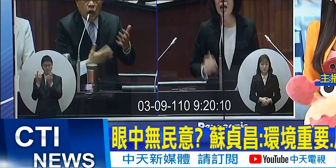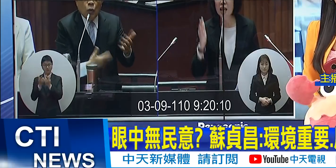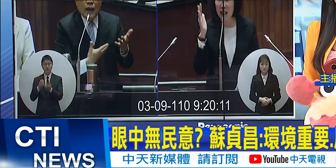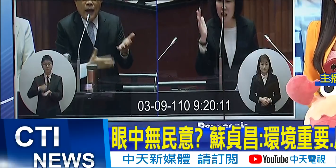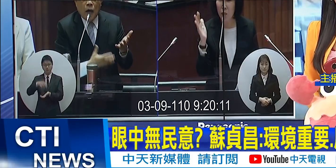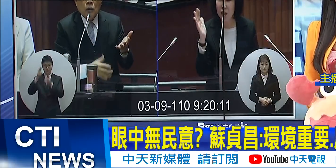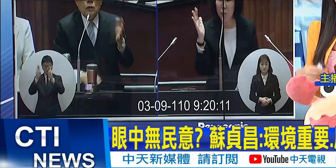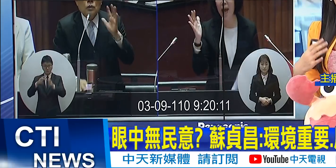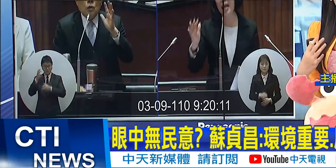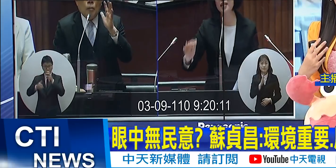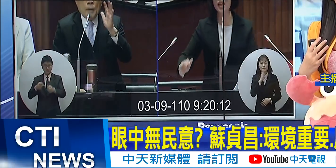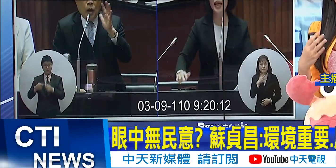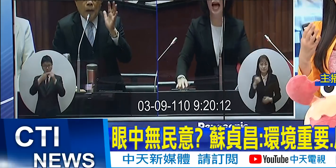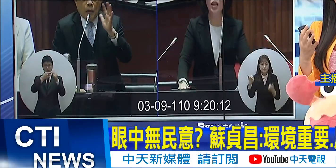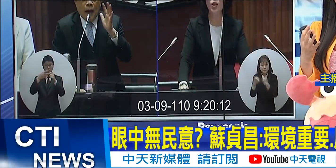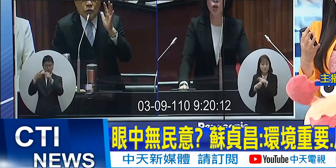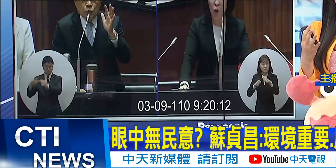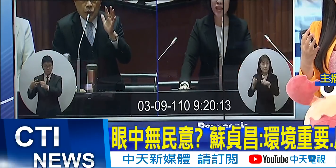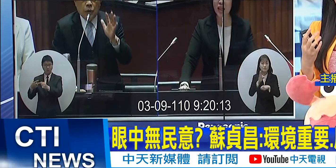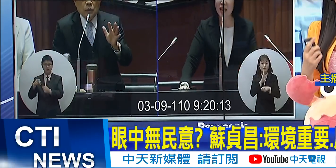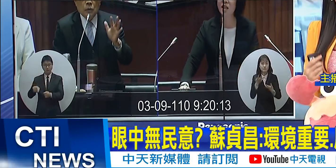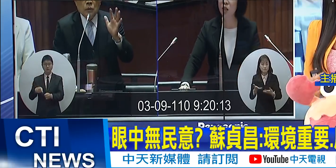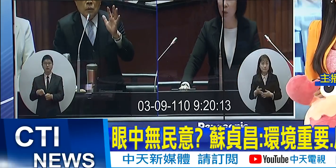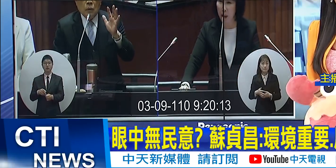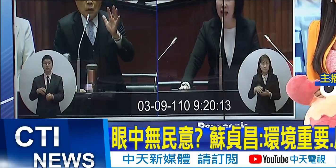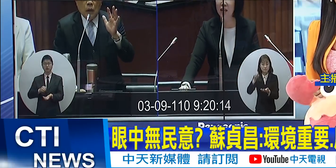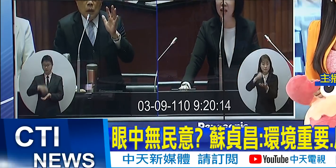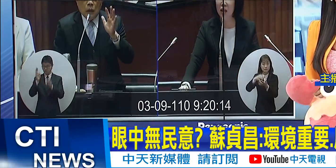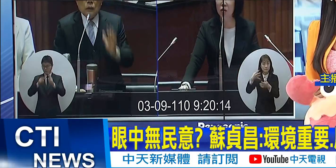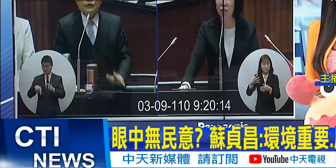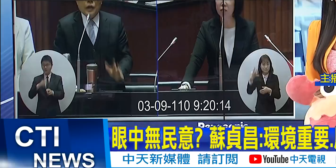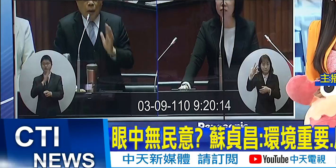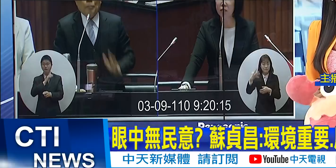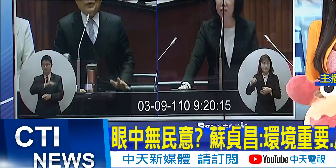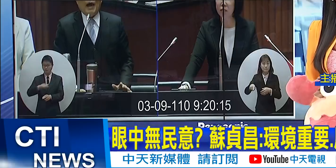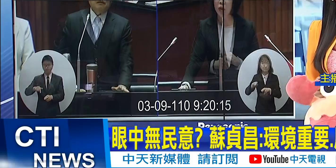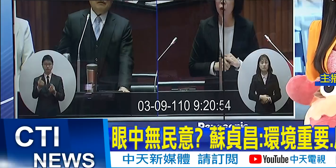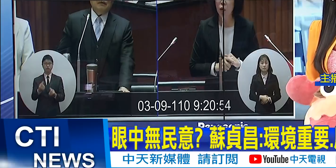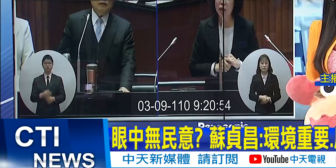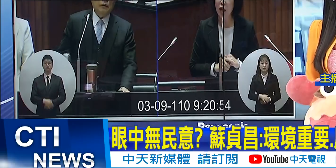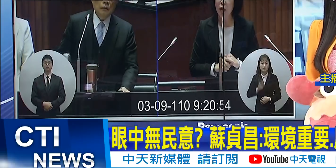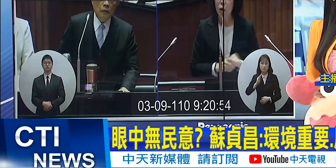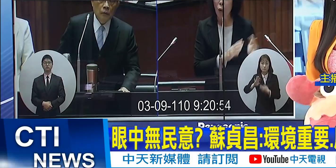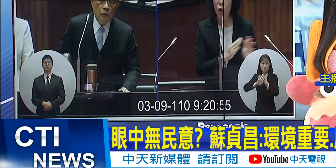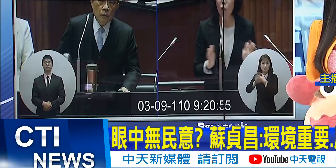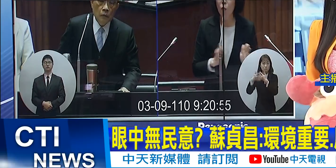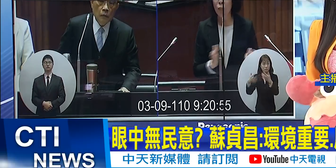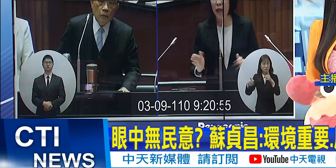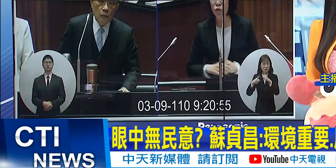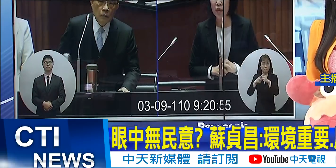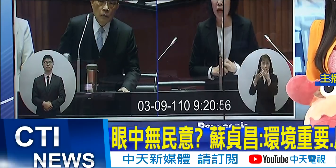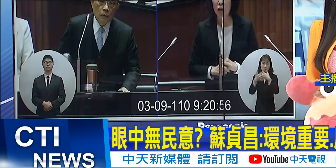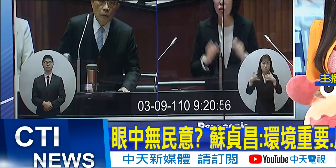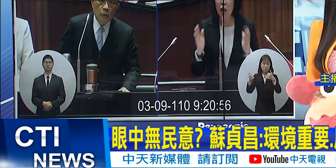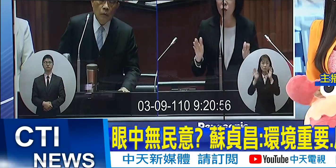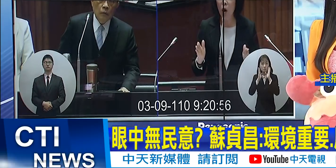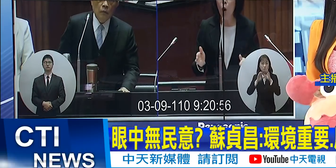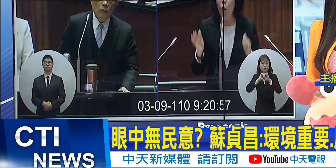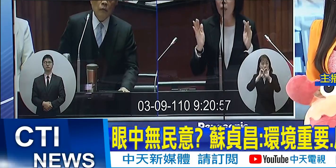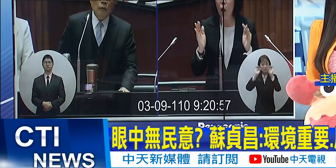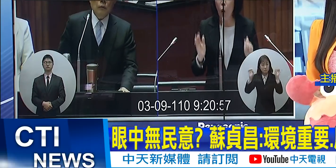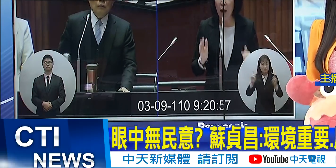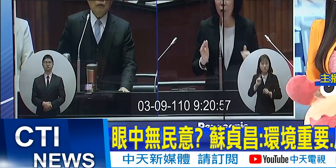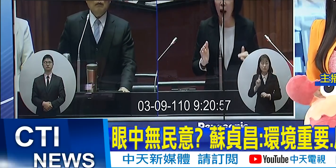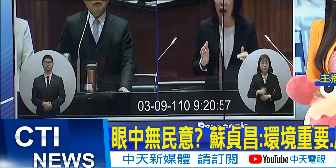真的要全民用肺来发电吗？经济部长王美花说，这个月3号说，如果呢三阶延宕，就要增